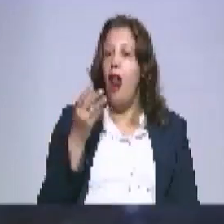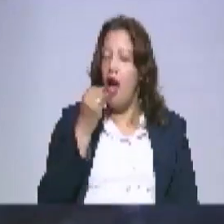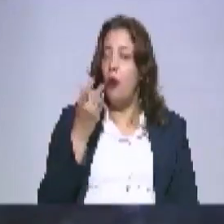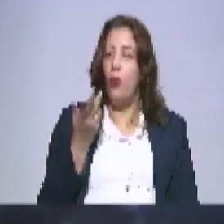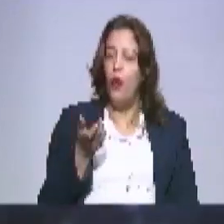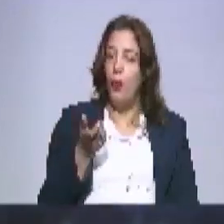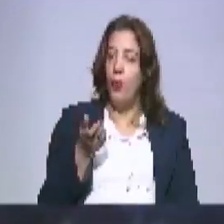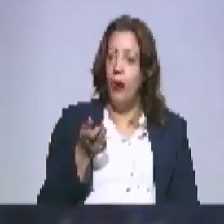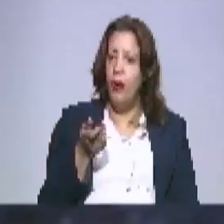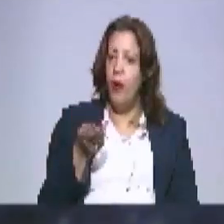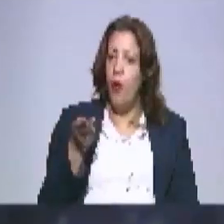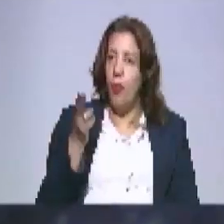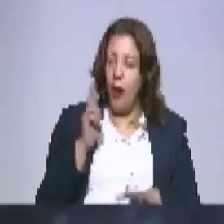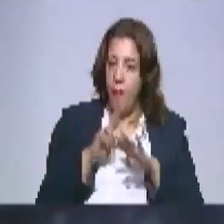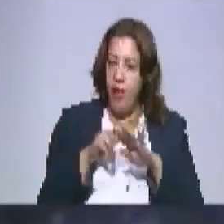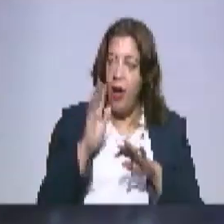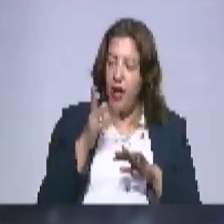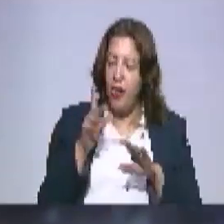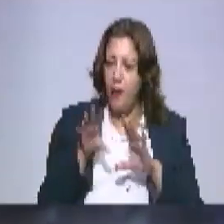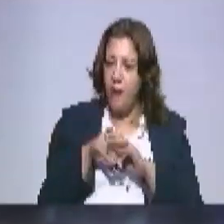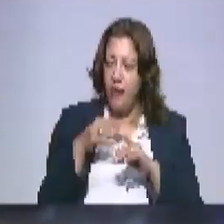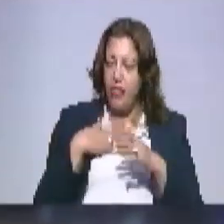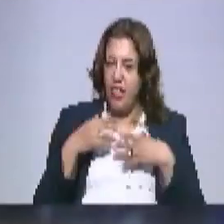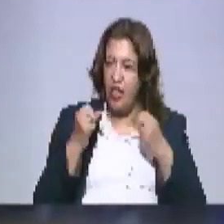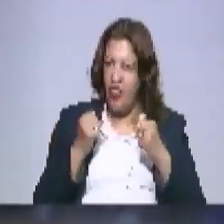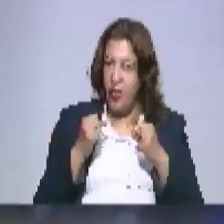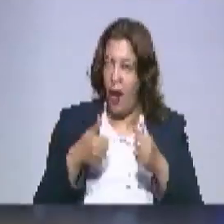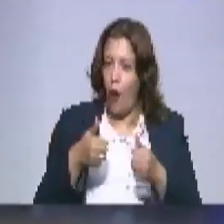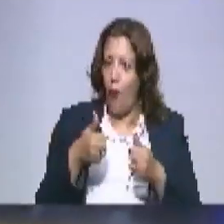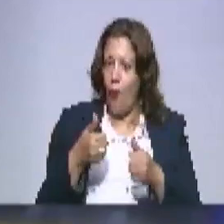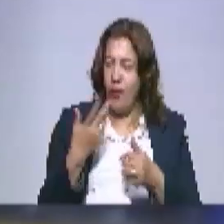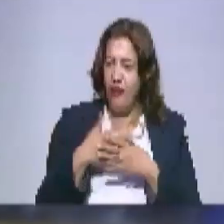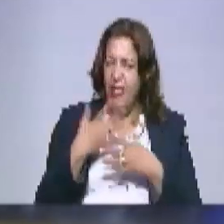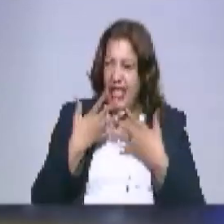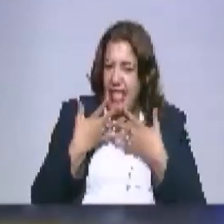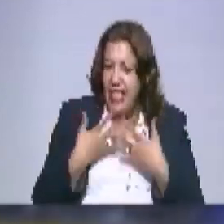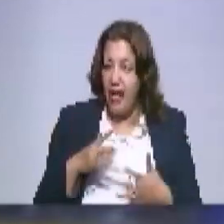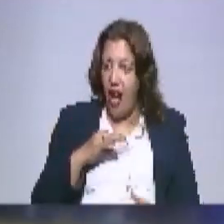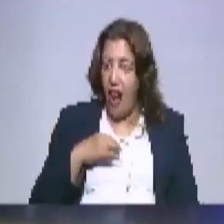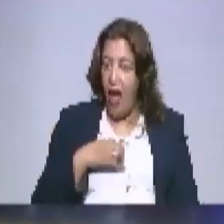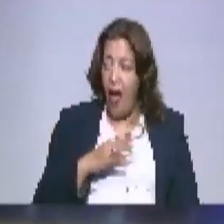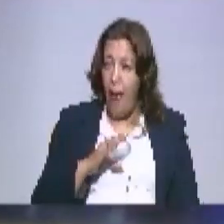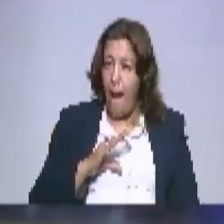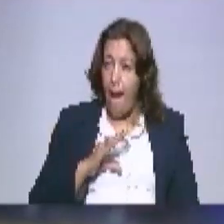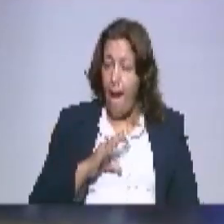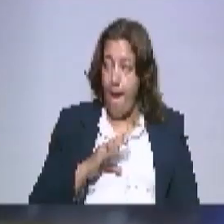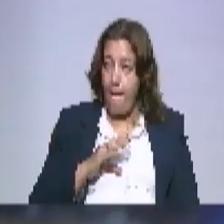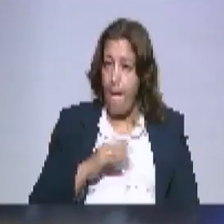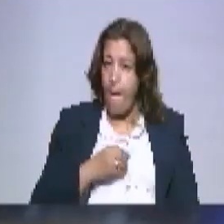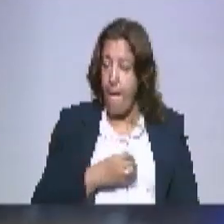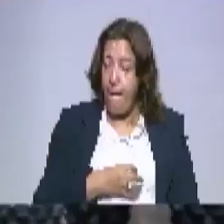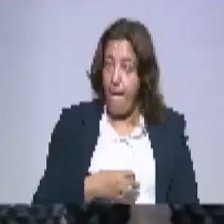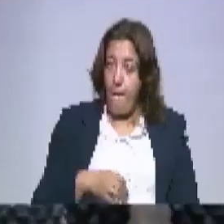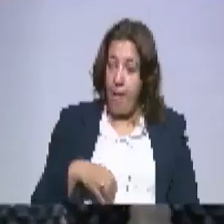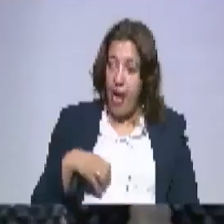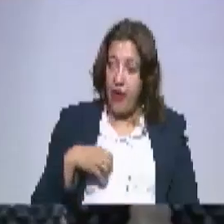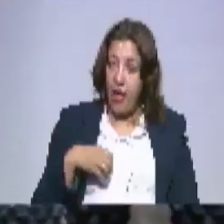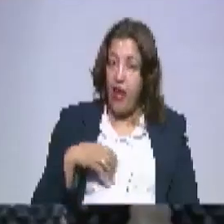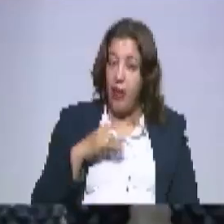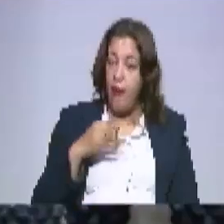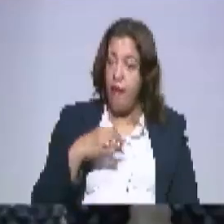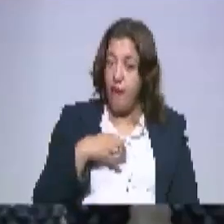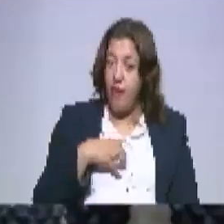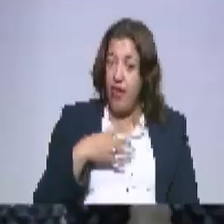اللي يعني اللي عايز حاجه صحيه او حاجه مش تقيله على المعده. بالظبط كده. الصنف اللي عملتها لنا حلوه جدا يا